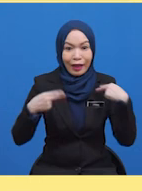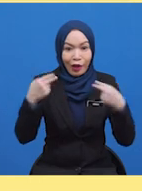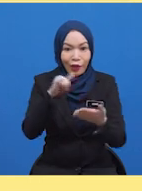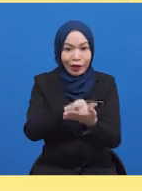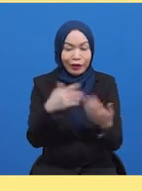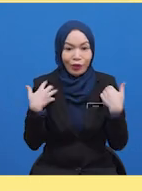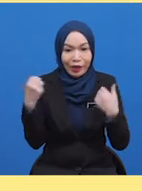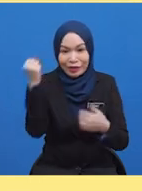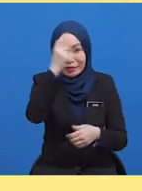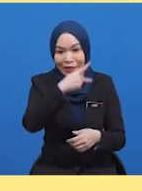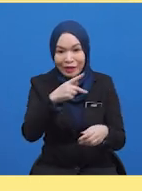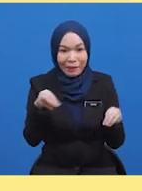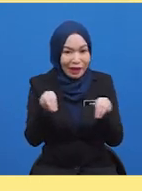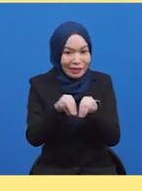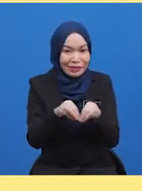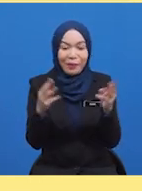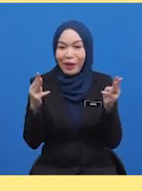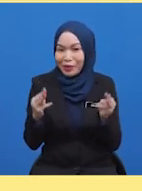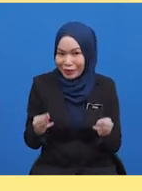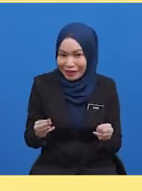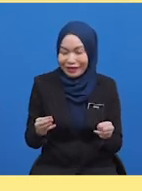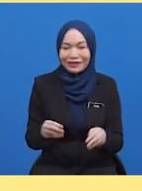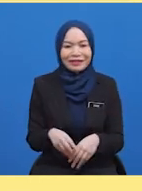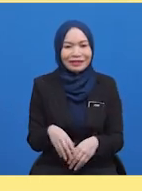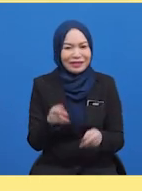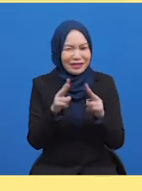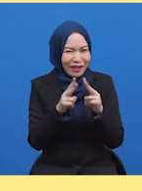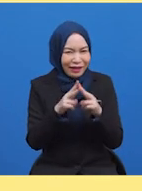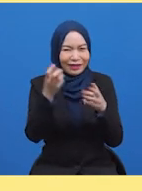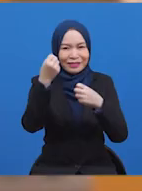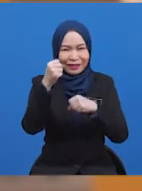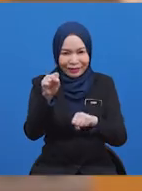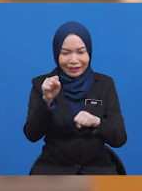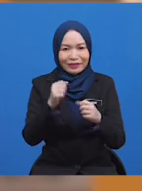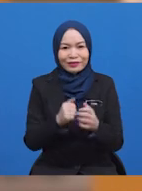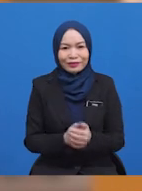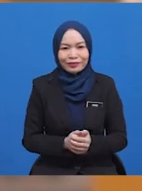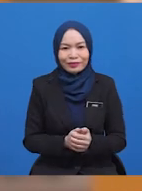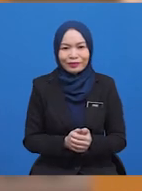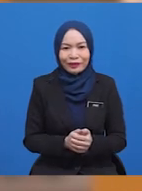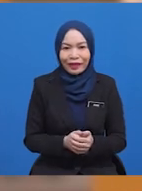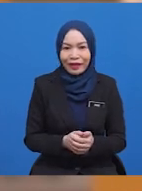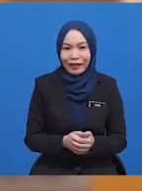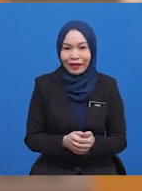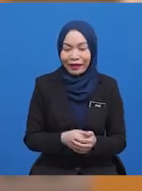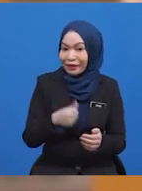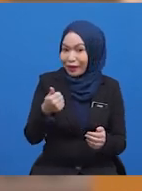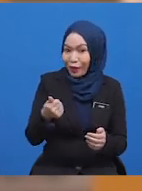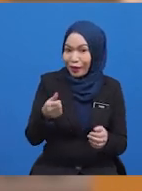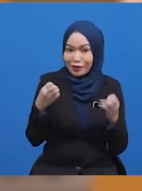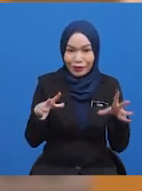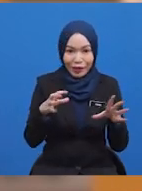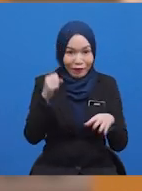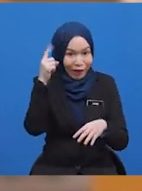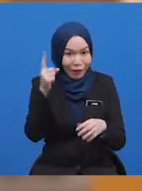dengan bau tuyoq sangat setia kepada tuannya Adakah murid-murid sudah jelas